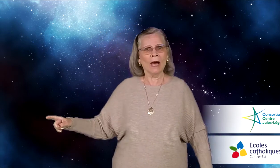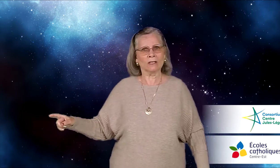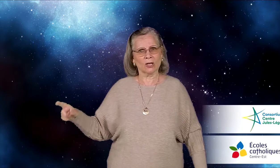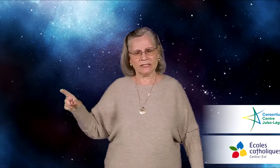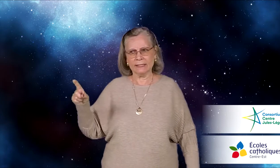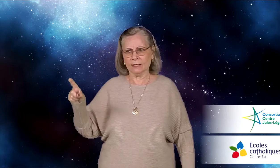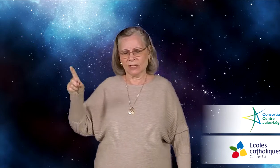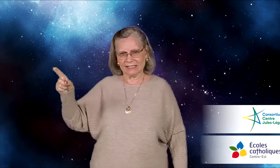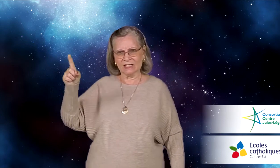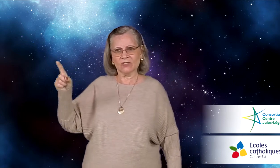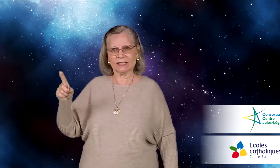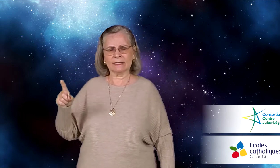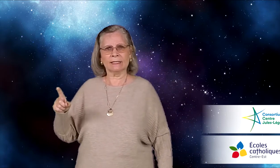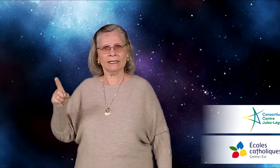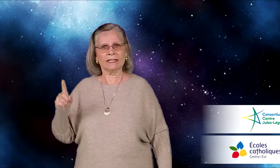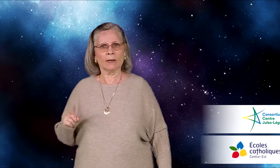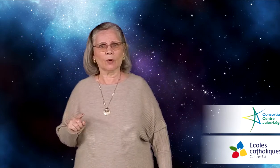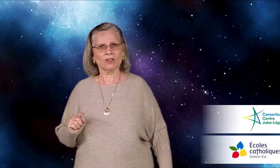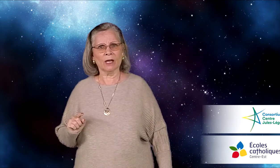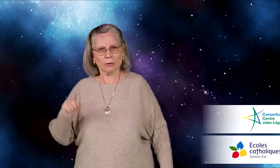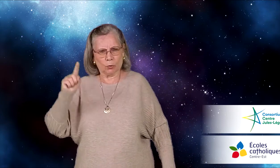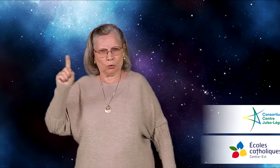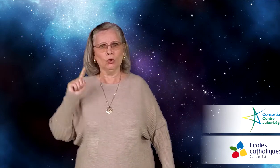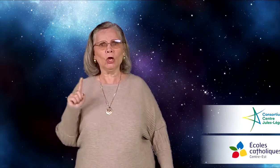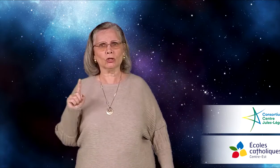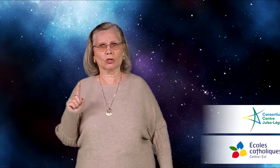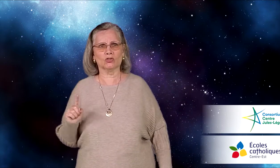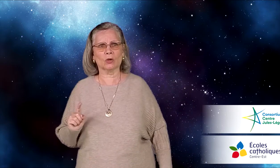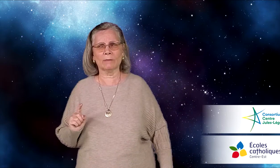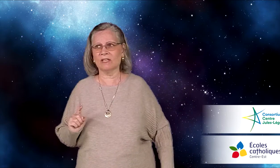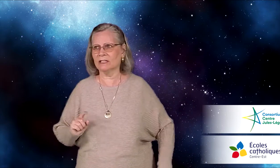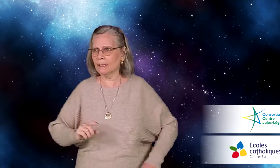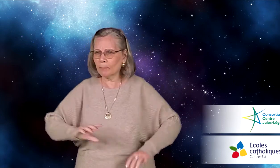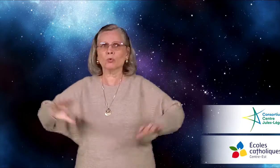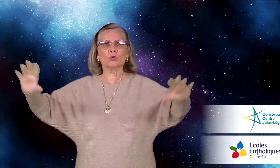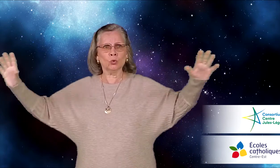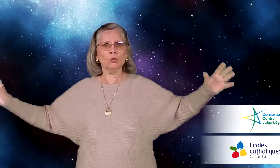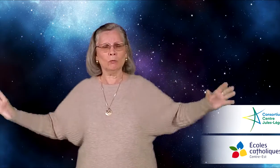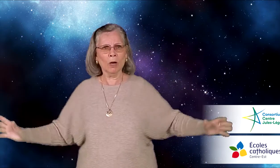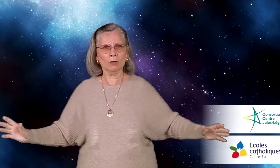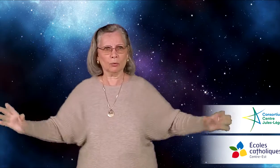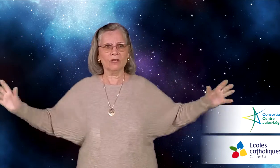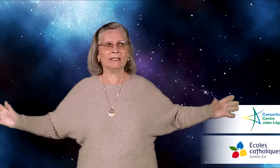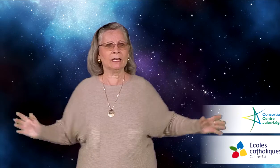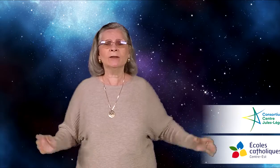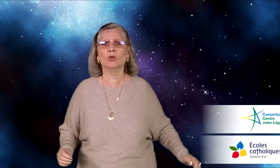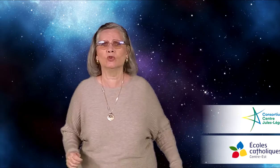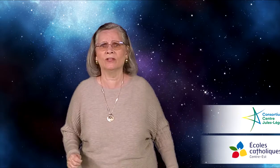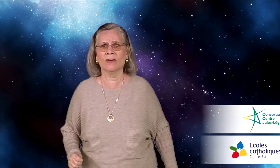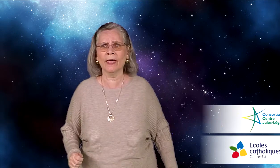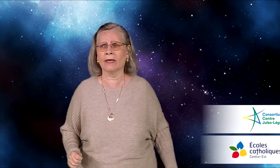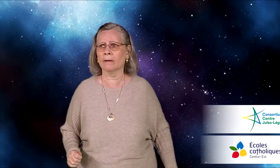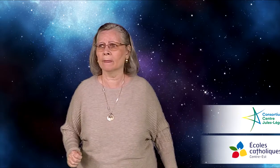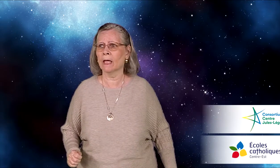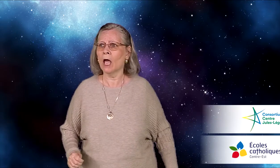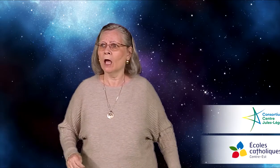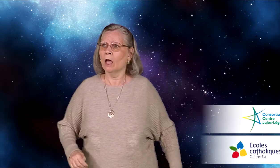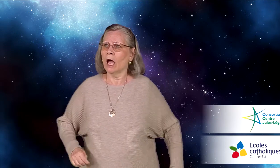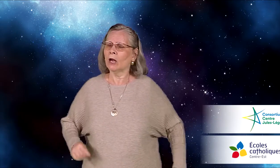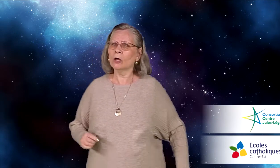Sur quoi on a dit que la diversité est importante pour notre durabilité, pour tout le monde, pour l'équilibre de l'univers.